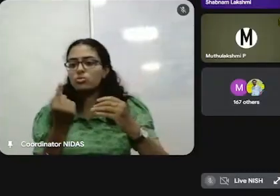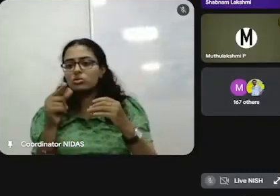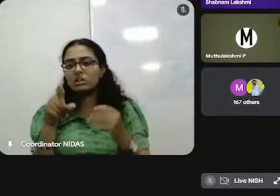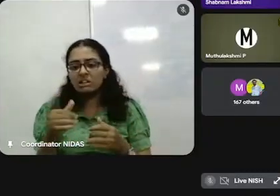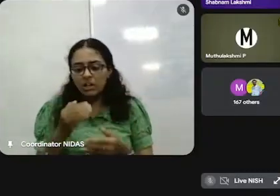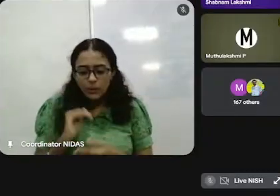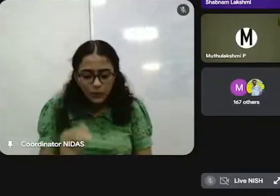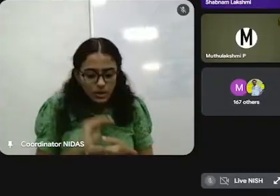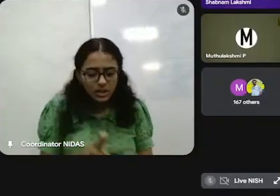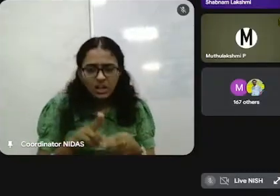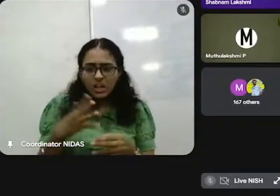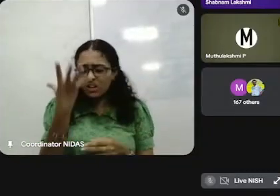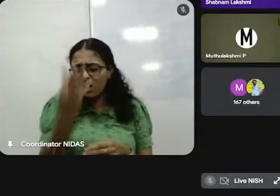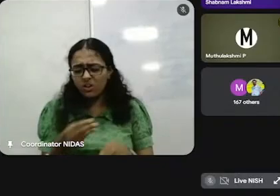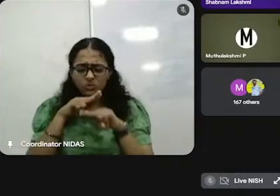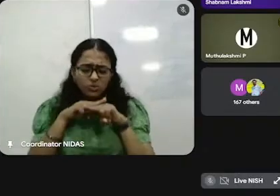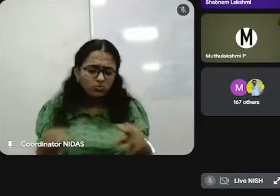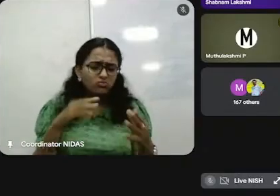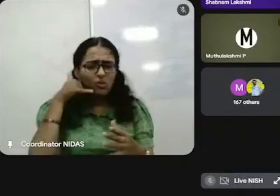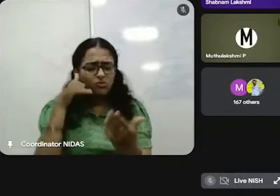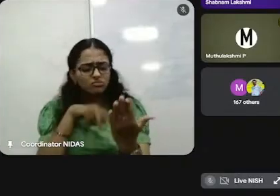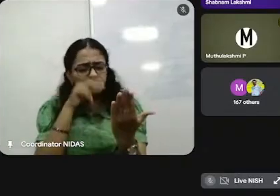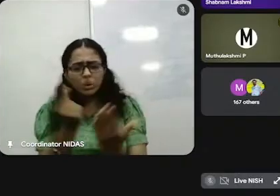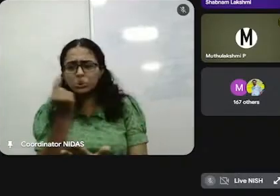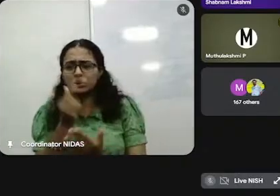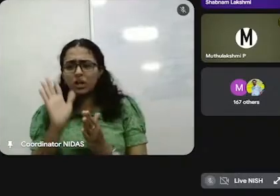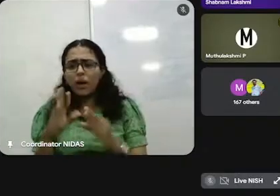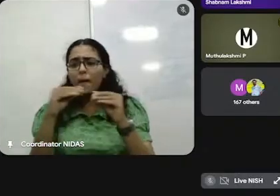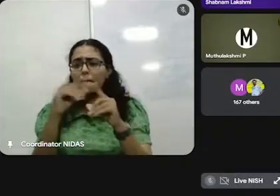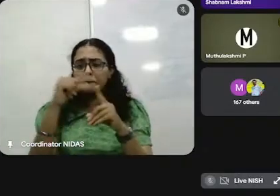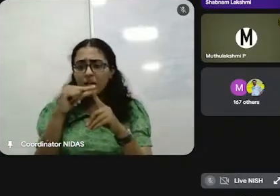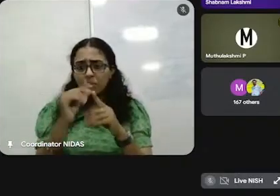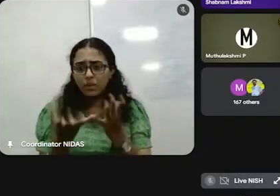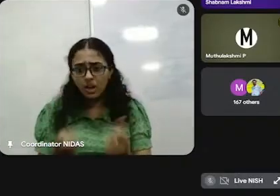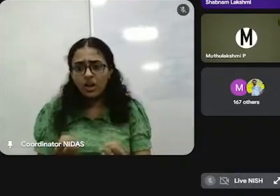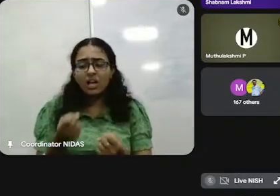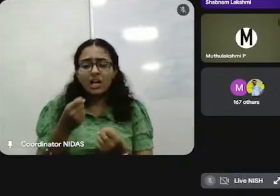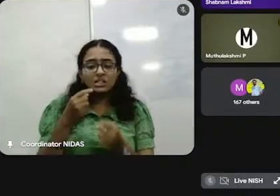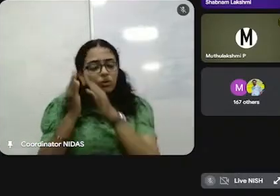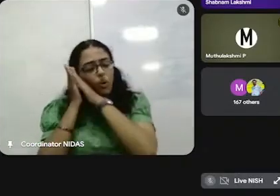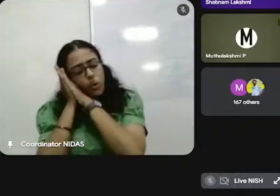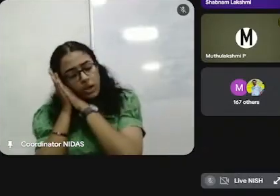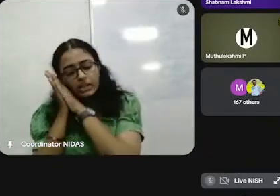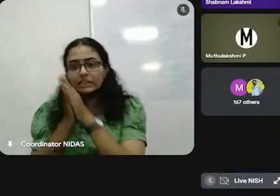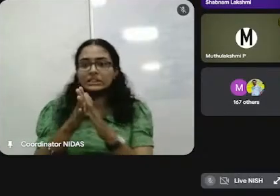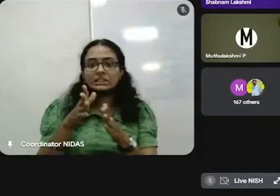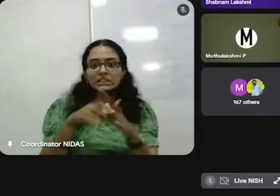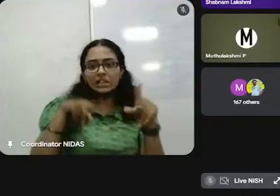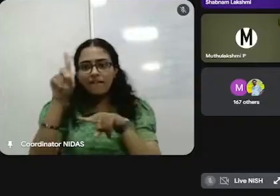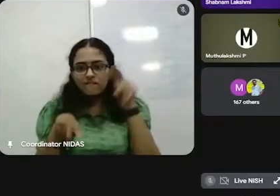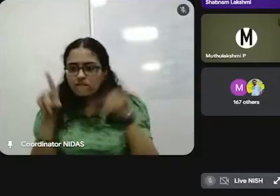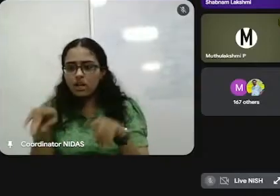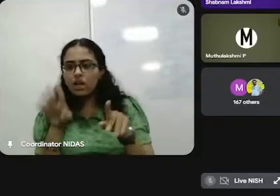കുട്ടികളും രാത്രി മുഴുവൻ ഉറങ്ങാതിരുന്ന് മൊബൈൽ കാണുകയാണ്. അപ്പൊ അവരുടെ BP ഷൂട്ടപ്പ് ചെയ്യാം, അവർക്ക് സ്ലീപ്പിന്റെ പാറ്റേൺ അഫക്റ്റഡ് ആകാം.